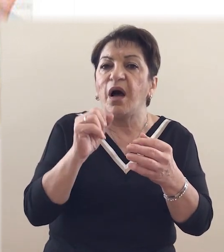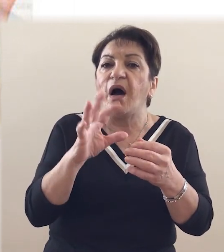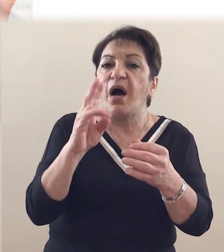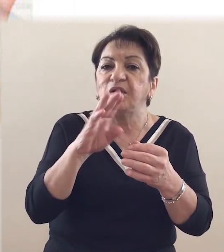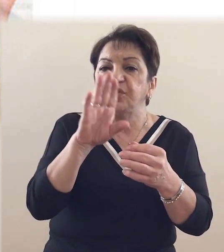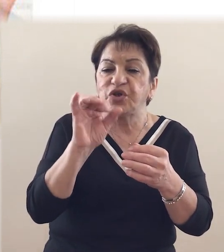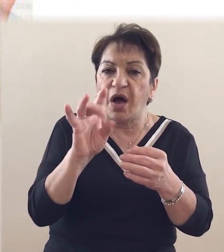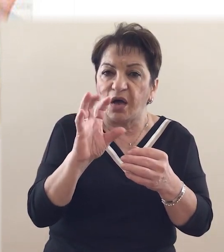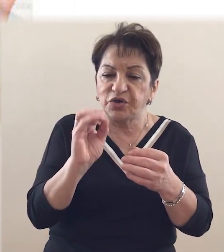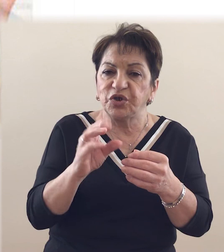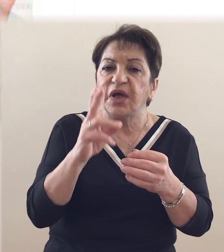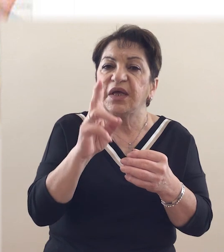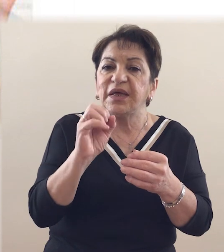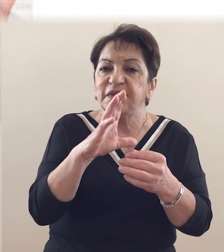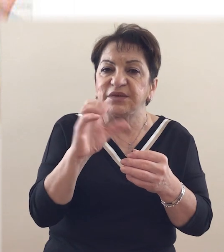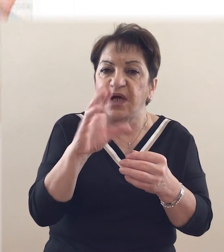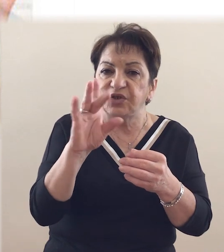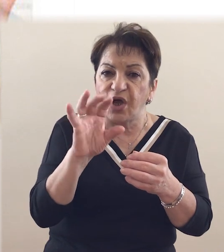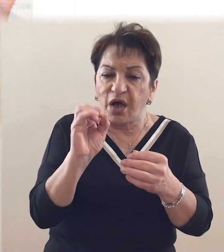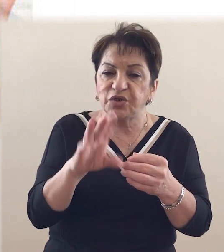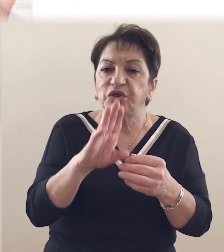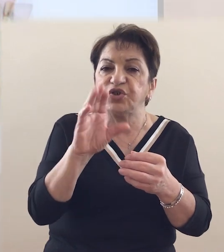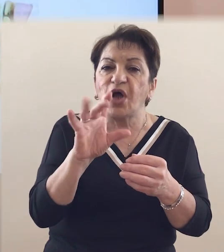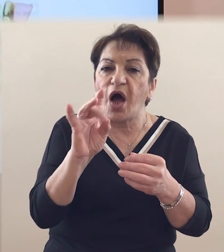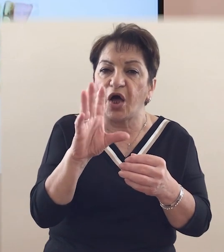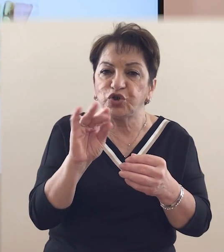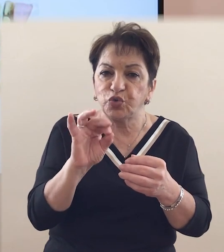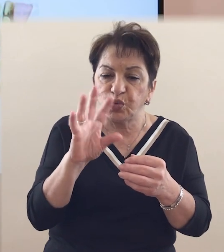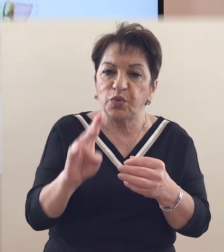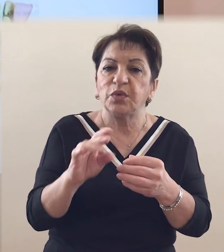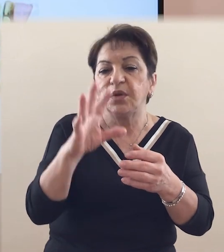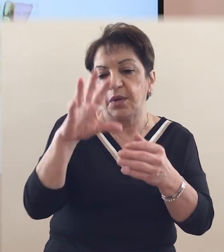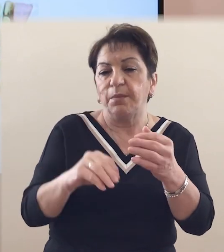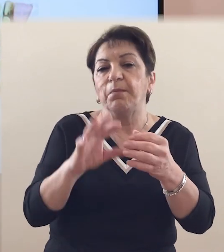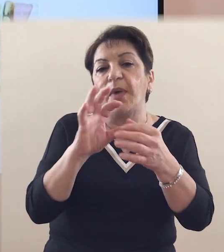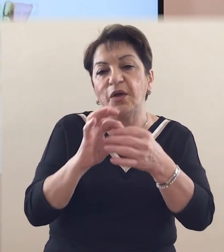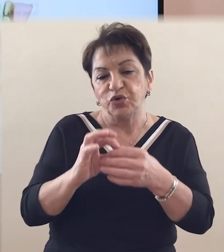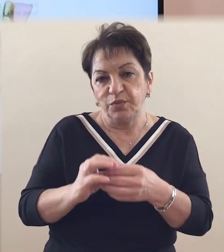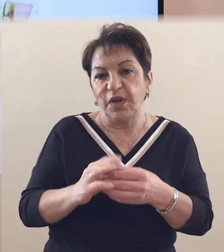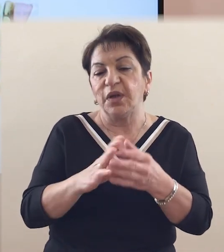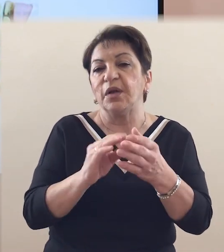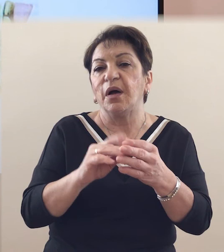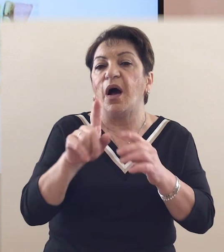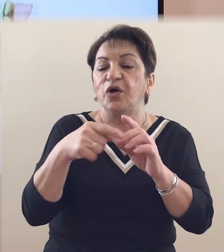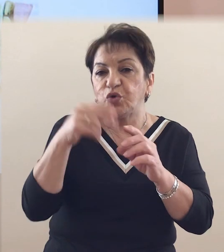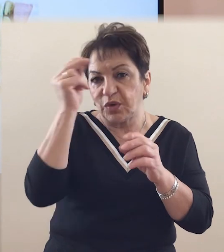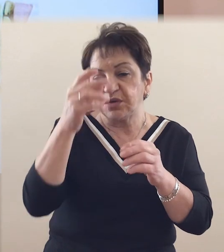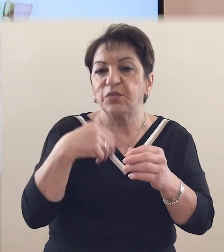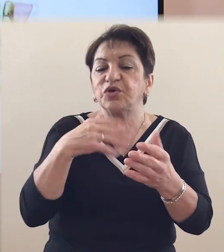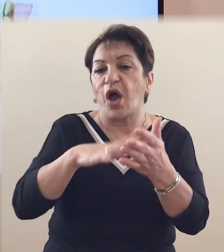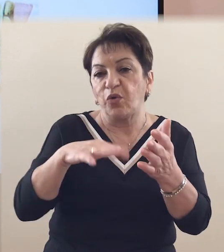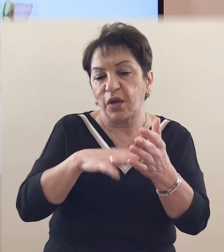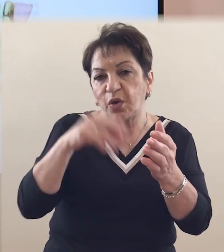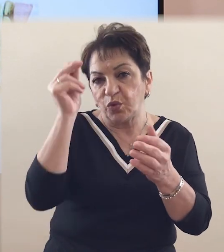անշարժ, կիսաշարժ եւ շարժուն միացումները։ Դե ինձ սիրելի աշակերտներ, հաջորդ դասին մենք շարունակելու ենք